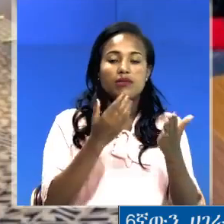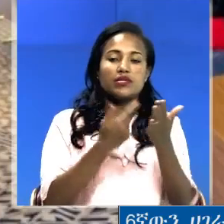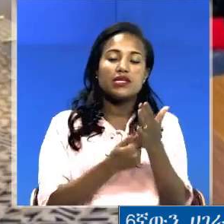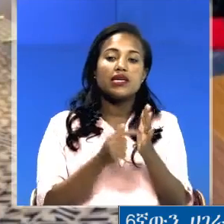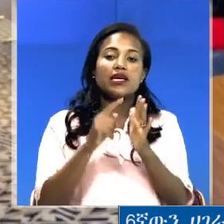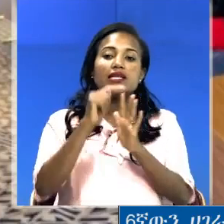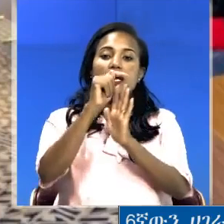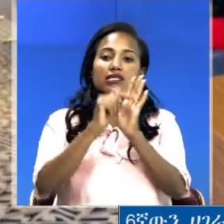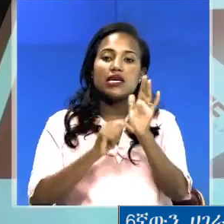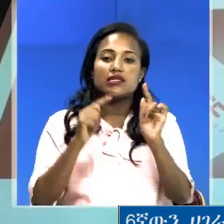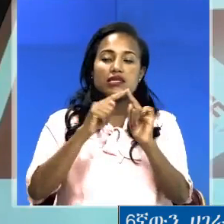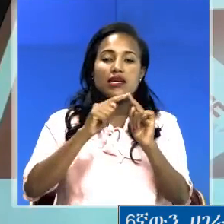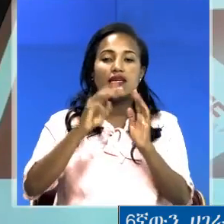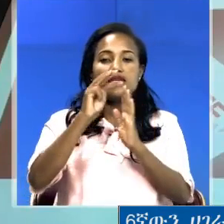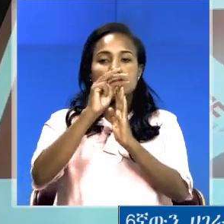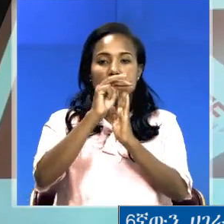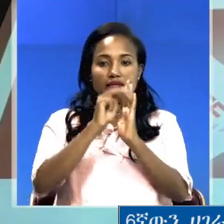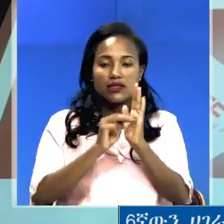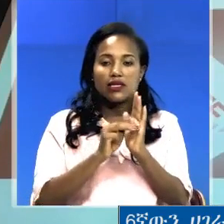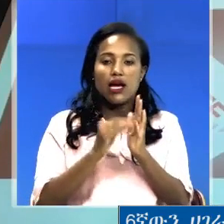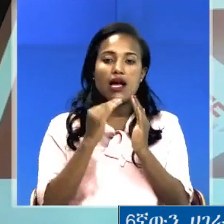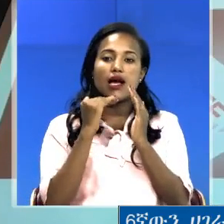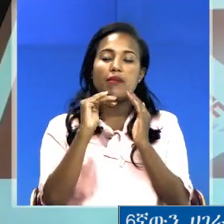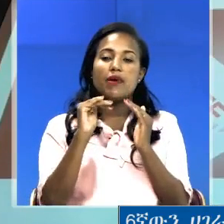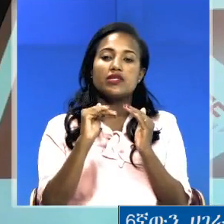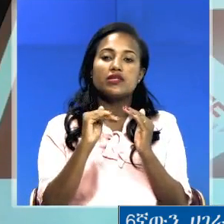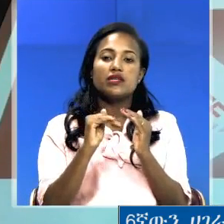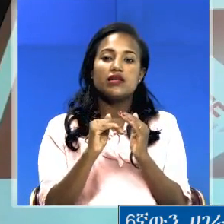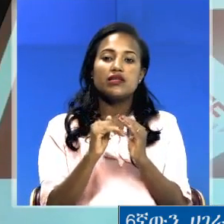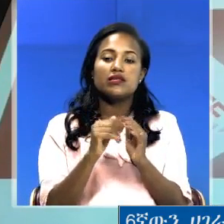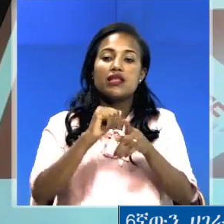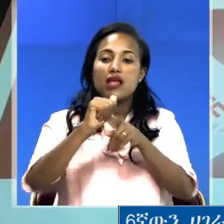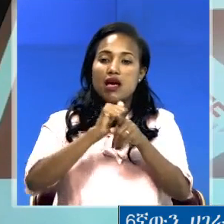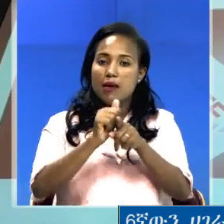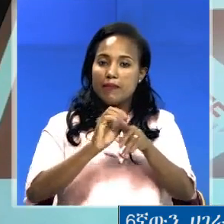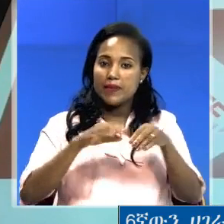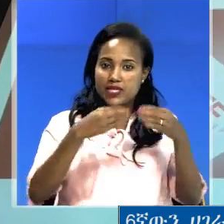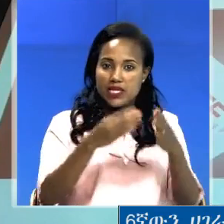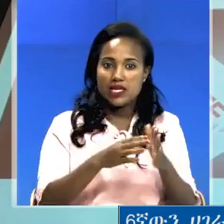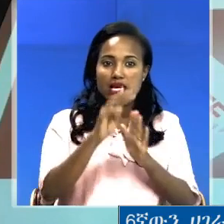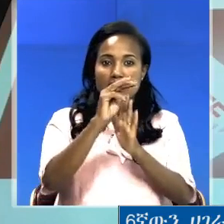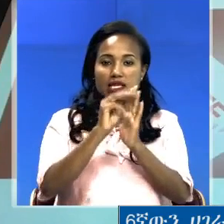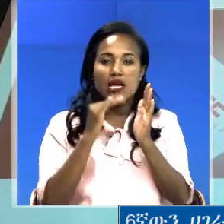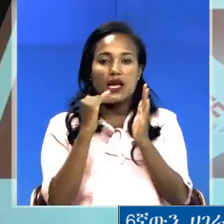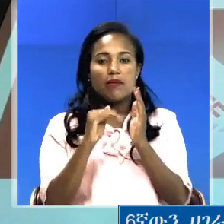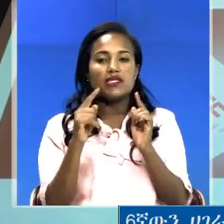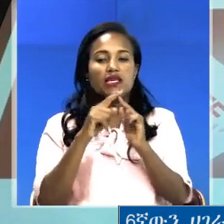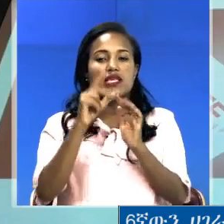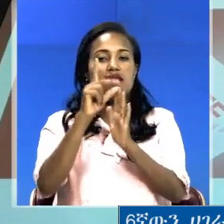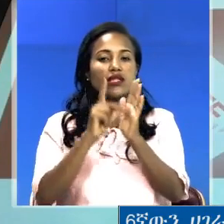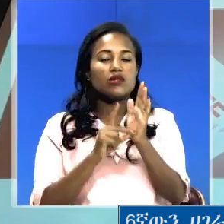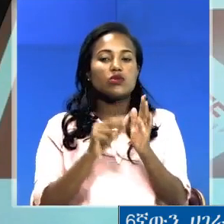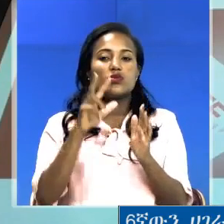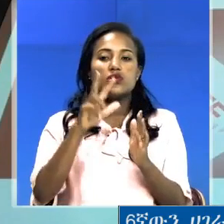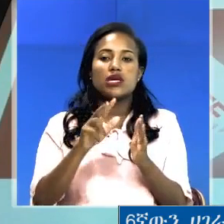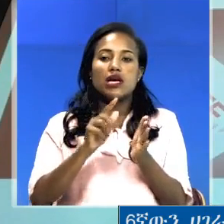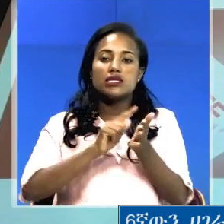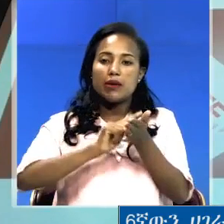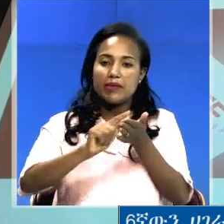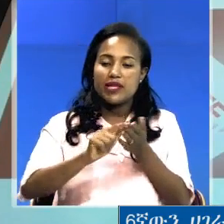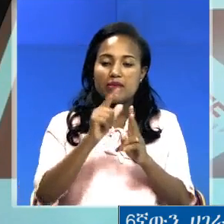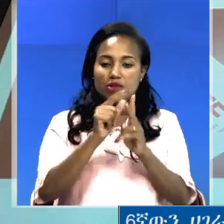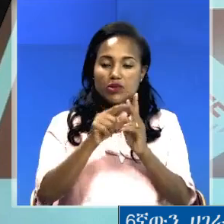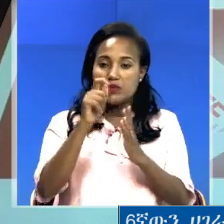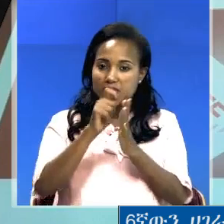ጥር አጋማሽ ድረስ ለምርጫ አስፈጻሚዎች ስልጠና መስጠት፣ ከጥር አጋማሽ እስከ የካቲት 3ኛ ሳምንት የመራጮችን ምዝገባ